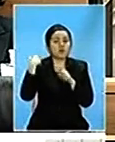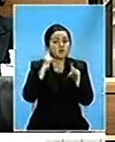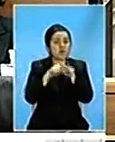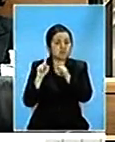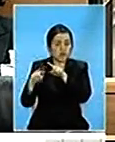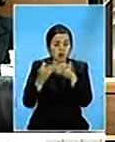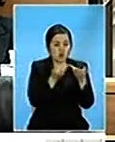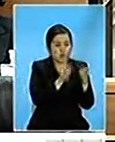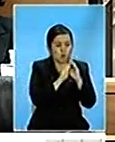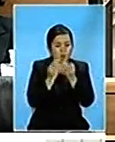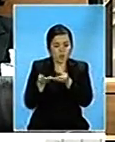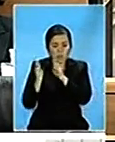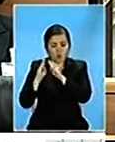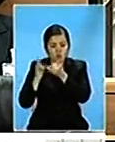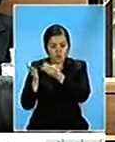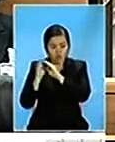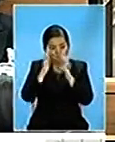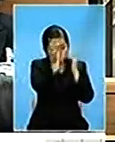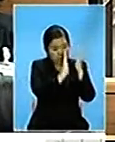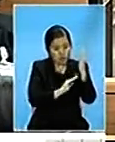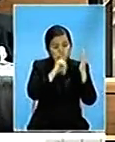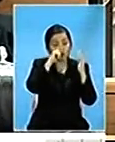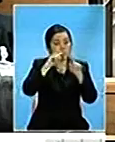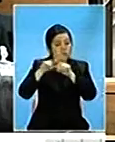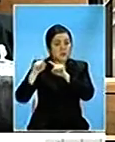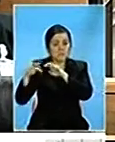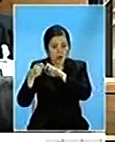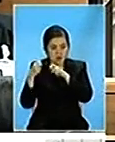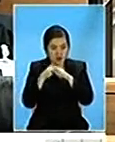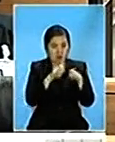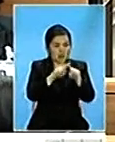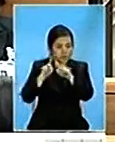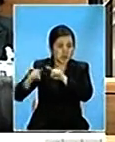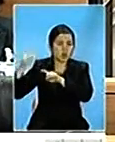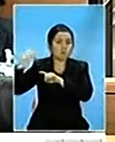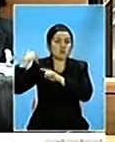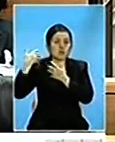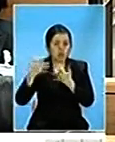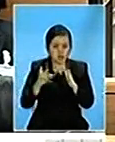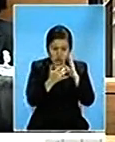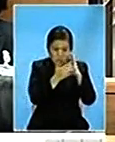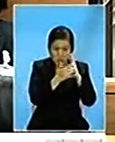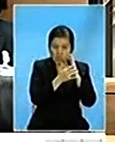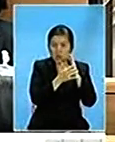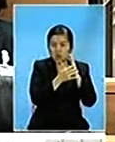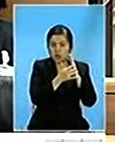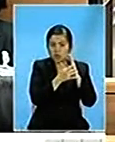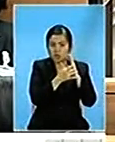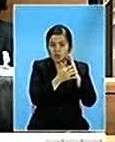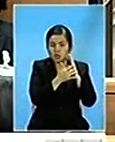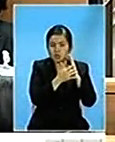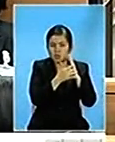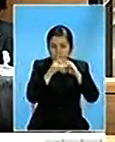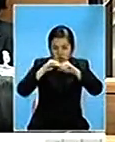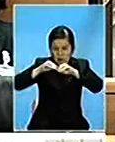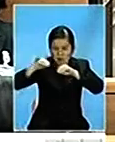ครัวในประเทศนี้ก็ต้องฟันฝ่าสิ่งเหล่านี้และอีกทั้งความก้าวล้ำทางเทคโนโลยีเนี้ยยิ่งห่างไกลไปเ